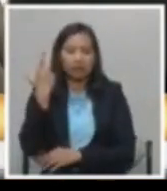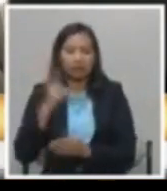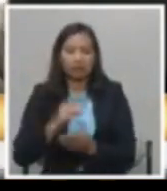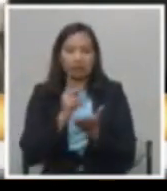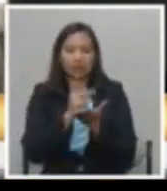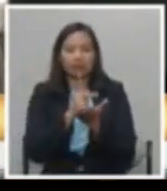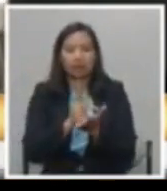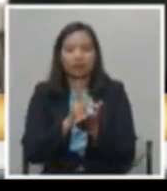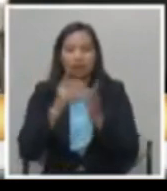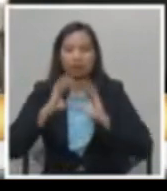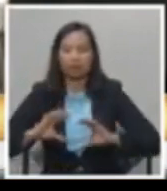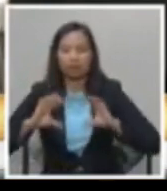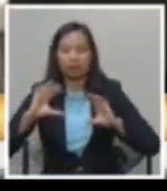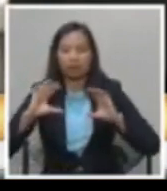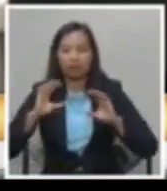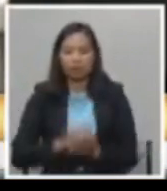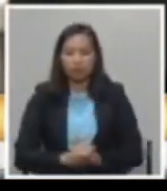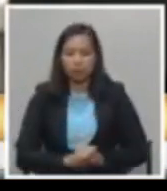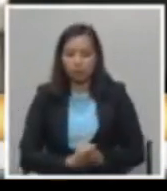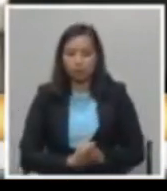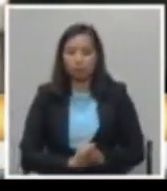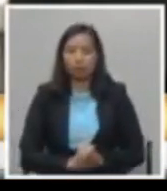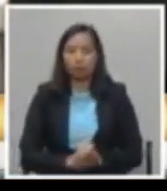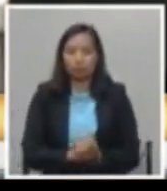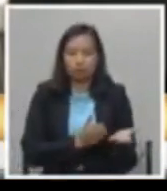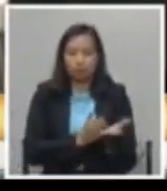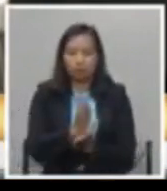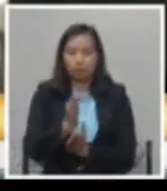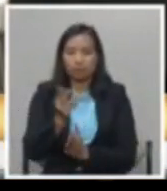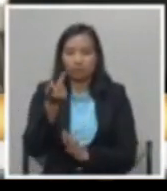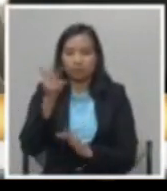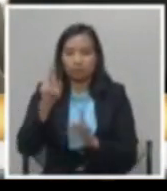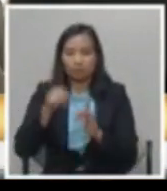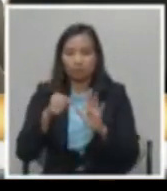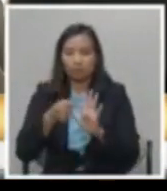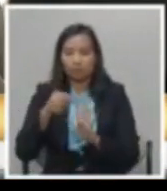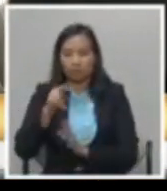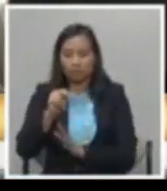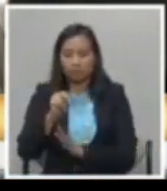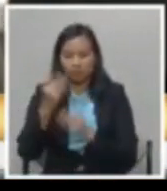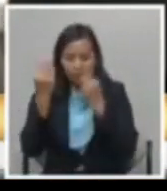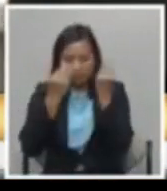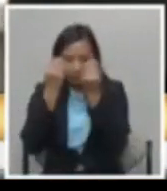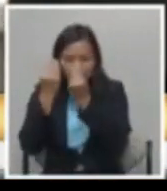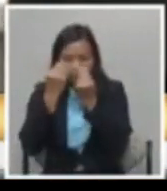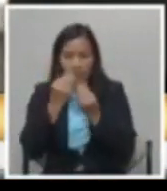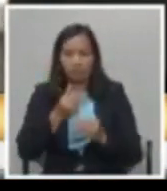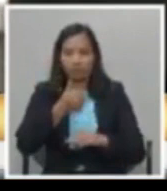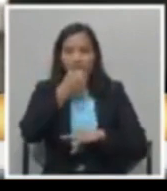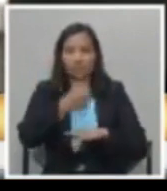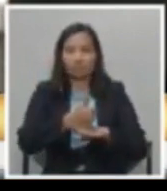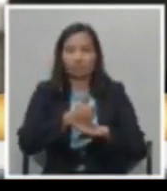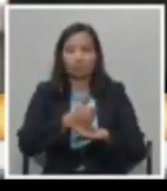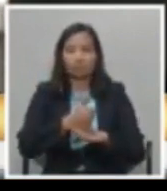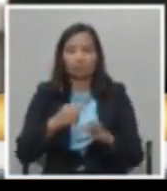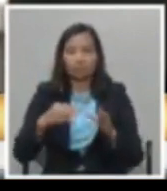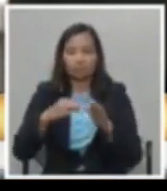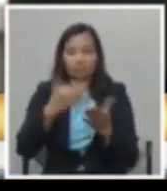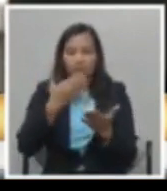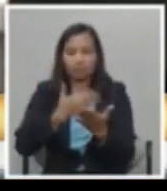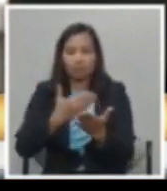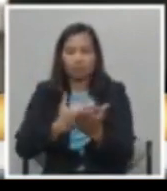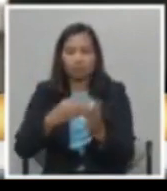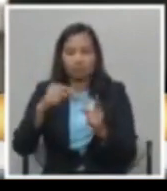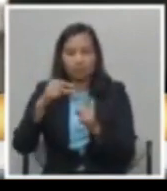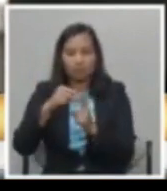กู้ยืมเงินโดยรัฐบาลความจริงพรรคฝ่ายค้านก็สับสนตัวเองนะครับเมื่อวานนี้หัวหน้าทีมเศรษฐกิจของพรรคอนาคตใหม่